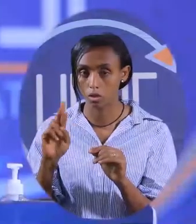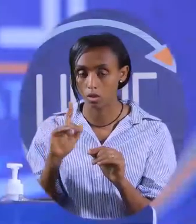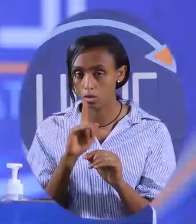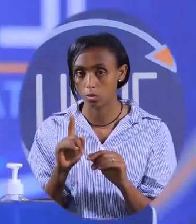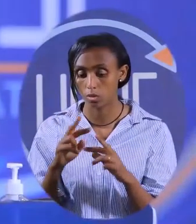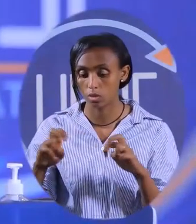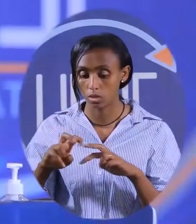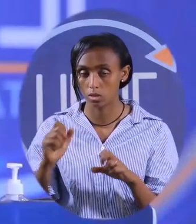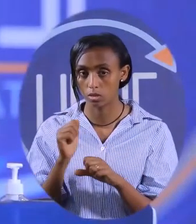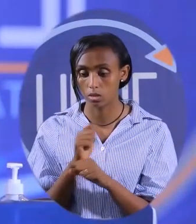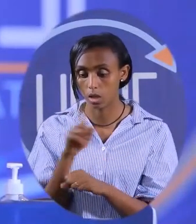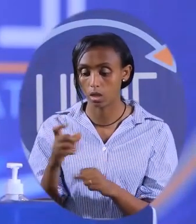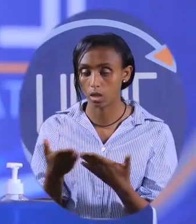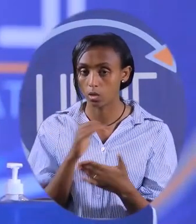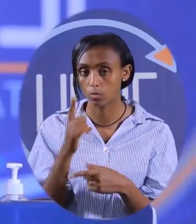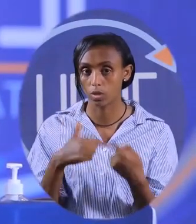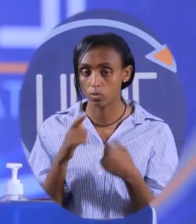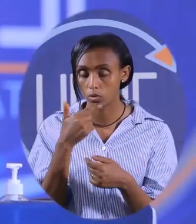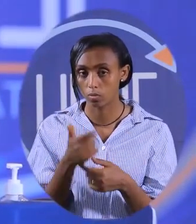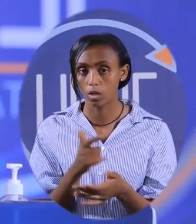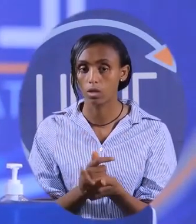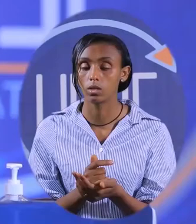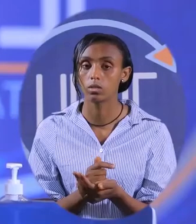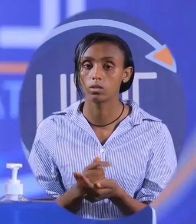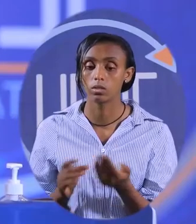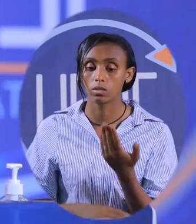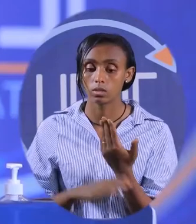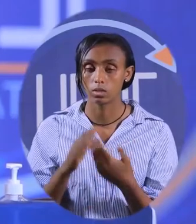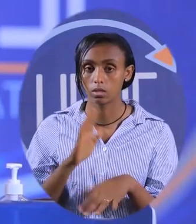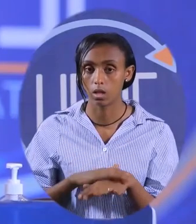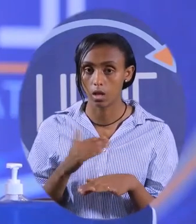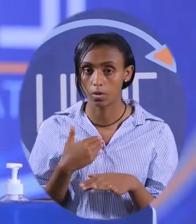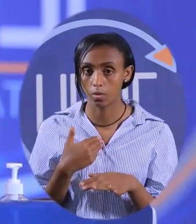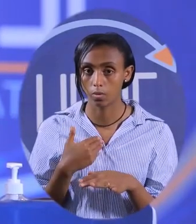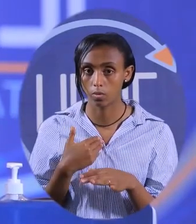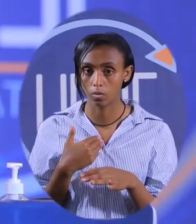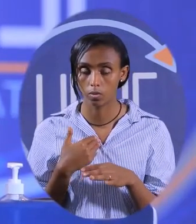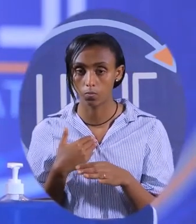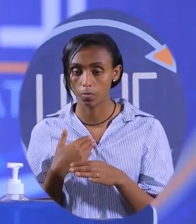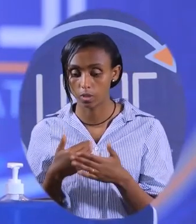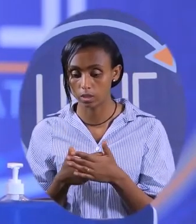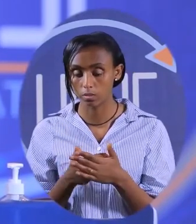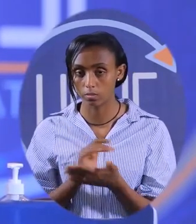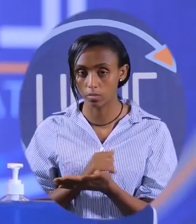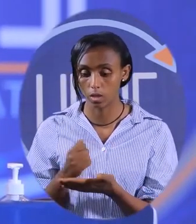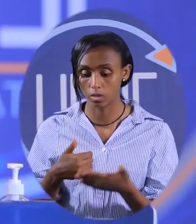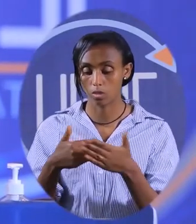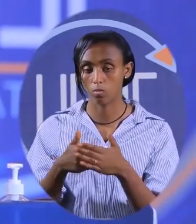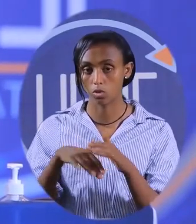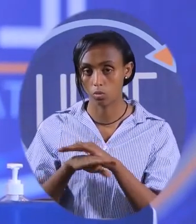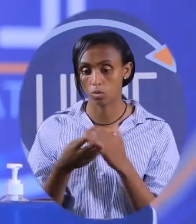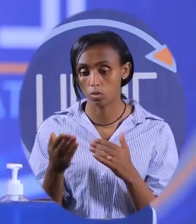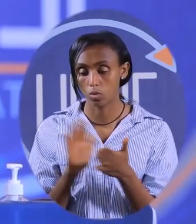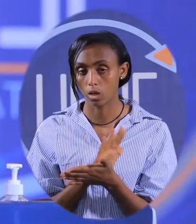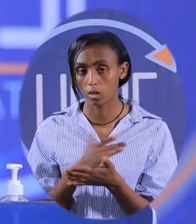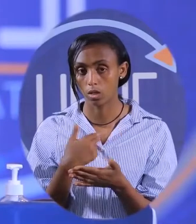ሪሰርች ጥያቄዎቹ ነው የሚለው ለምሳሌ እንሰት ላይ ቀደም እንዳልኩት ኢቭን ሐሳብ ያለው ሰው አለ እኔ በቅርብ ጊዜ አሳተምኩት ወረቀታል ግን